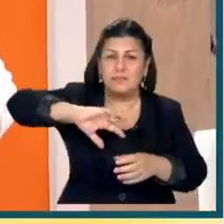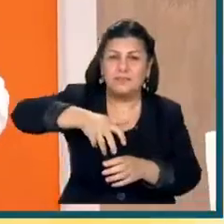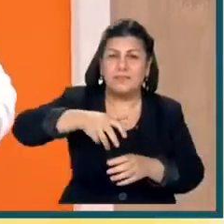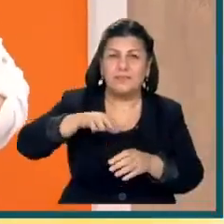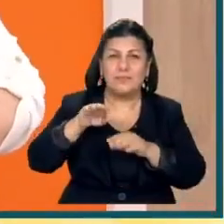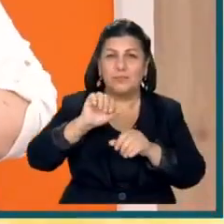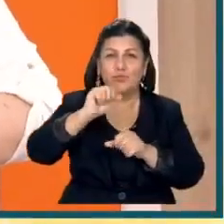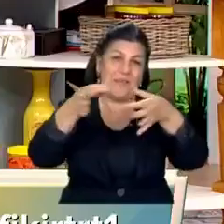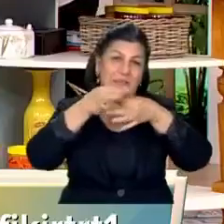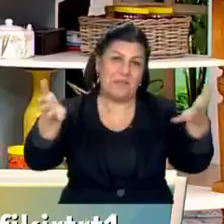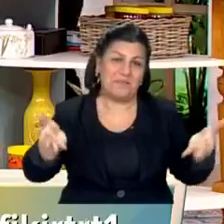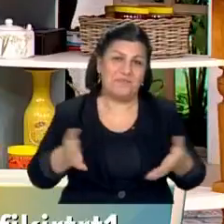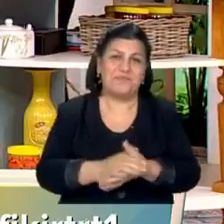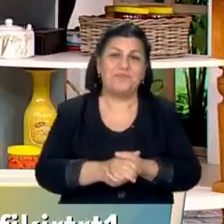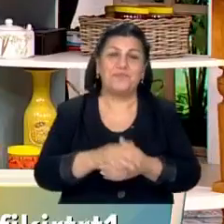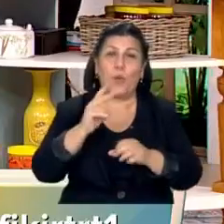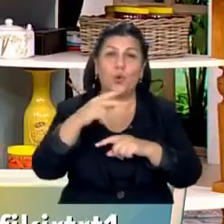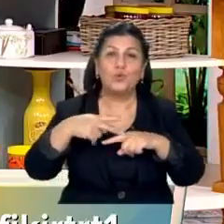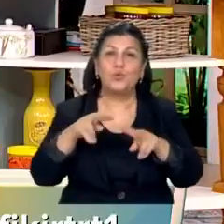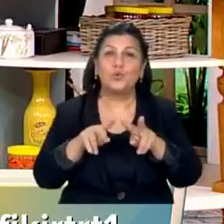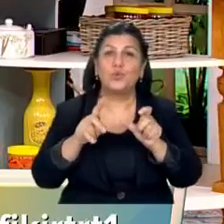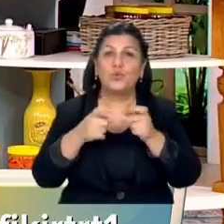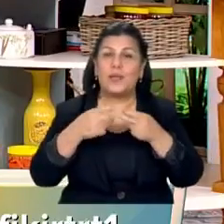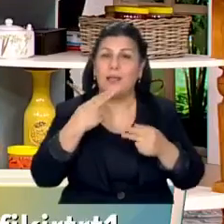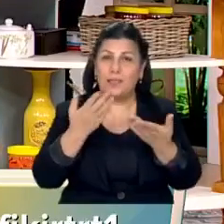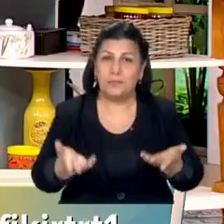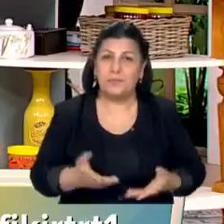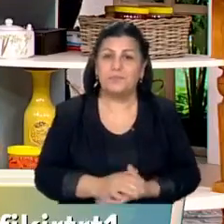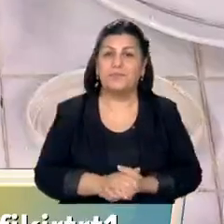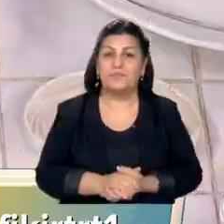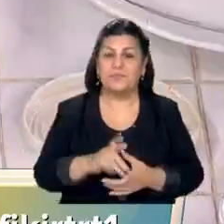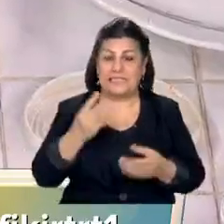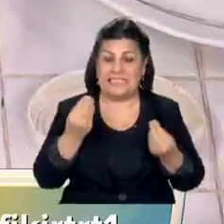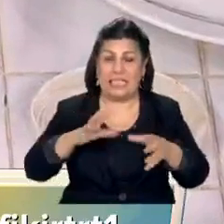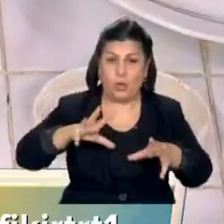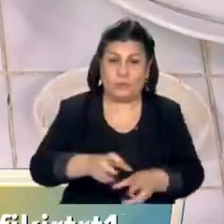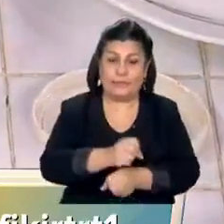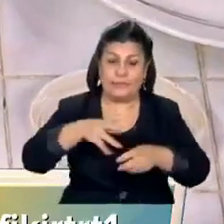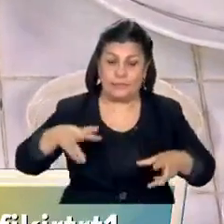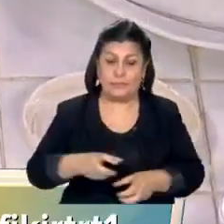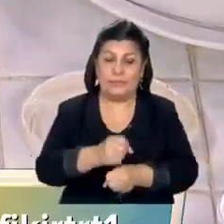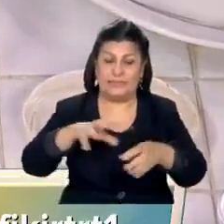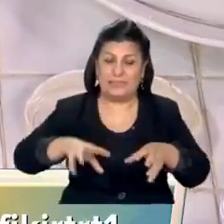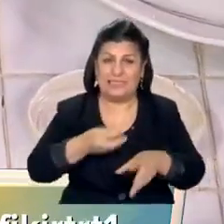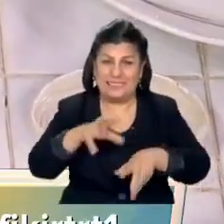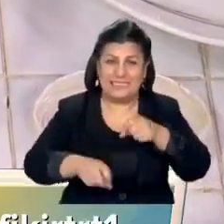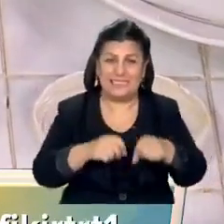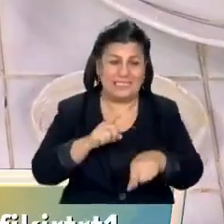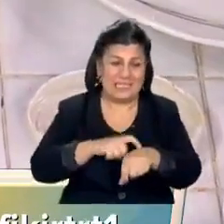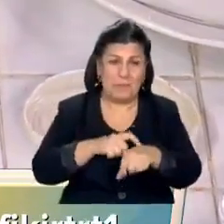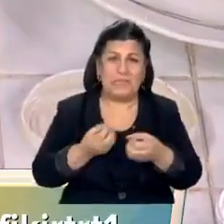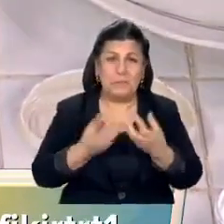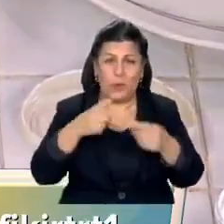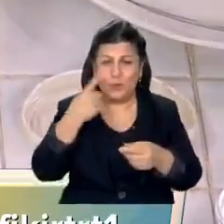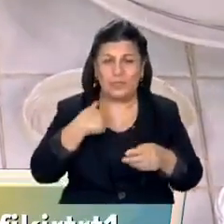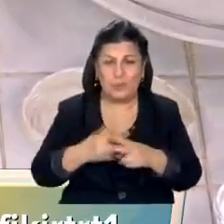biraz vaktimiz alırım ki bu tarafa bir taraftan içine içine koyacağım atma iyice olacağız Ben de zamandan dolayı biraz şey